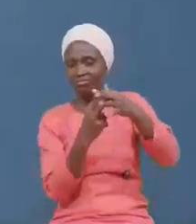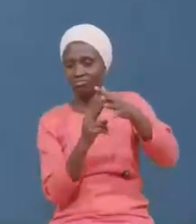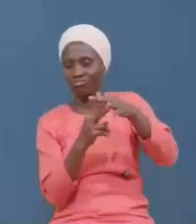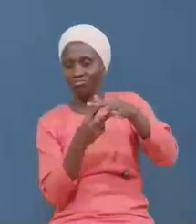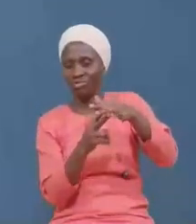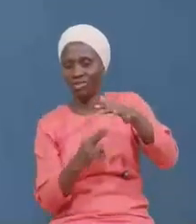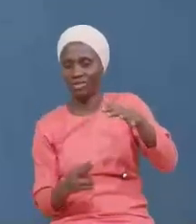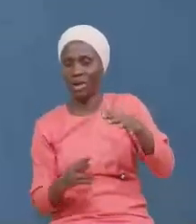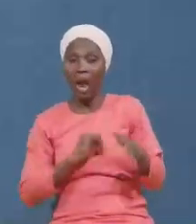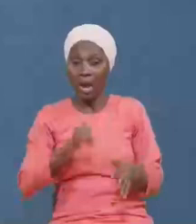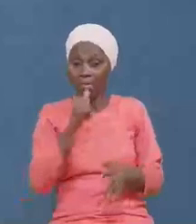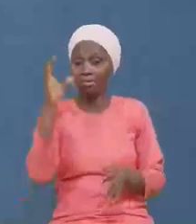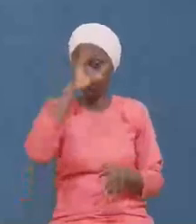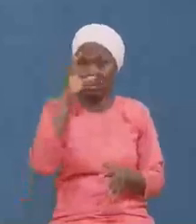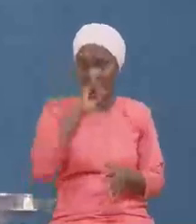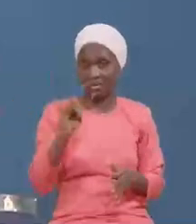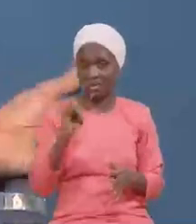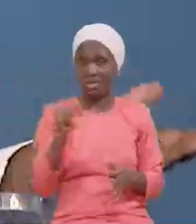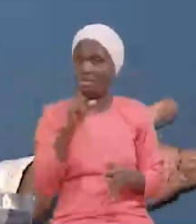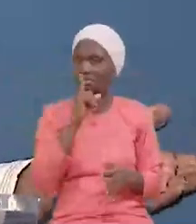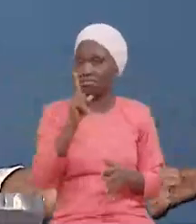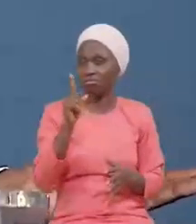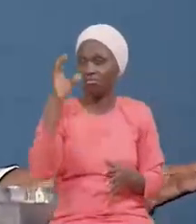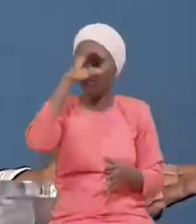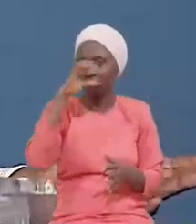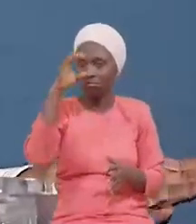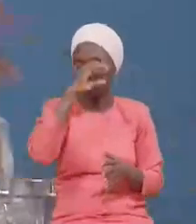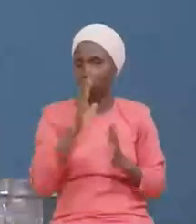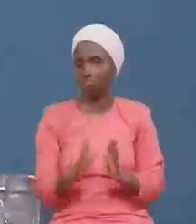Chercheur sincère, viens au Seigneur.